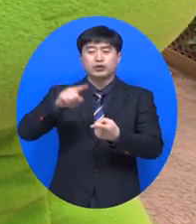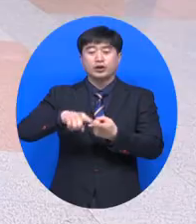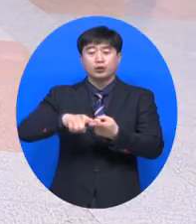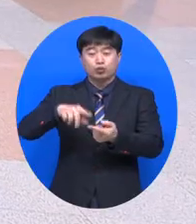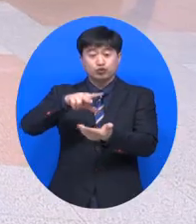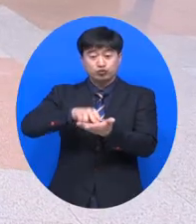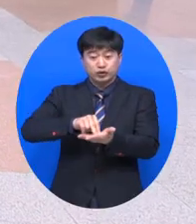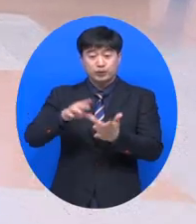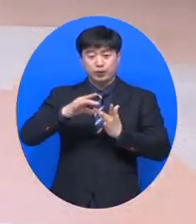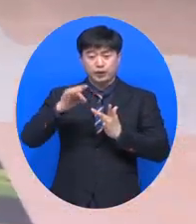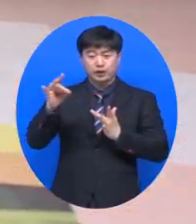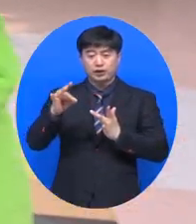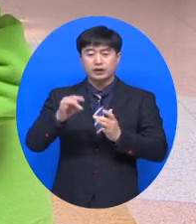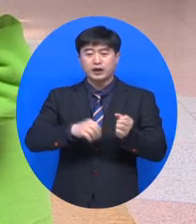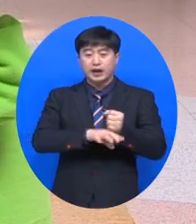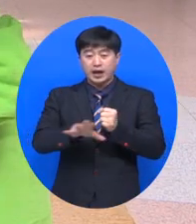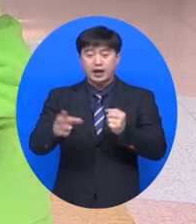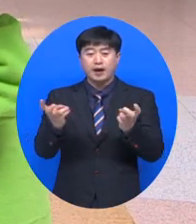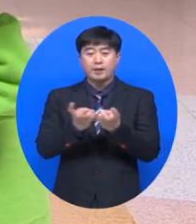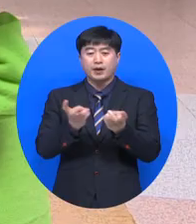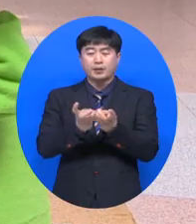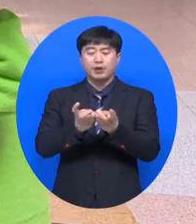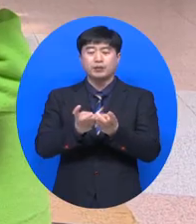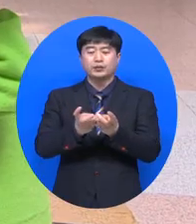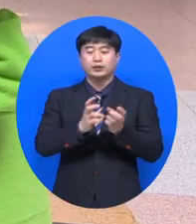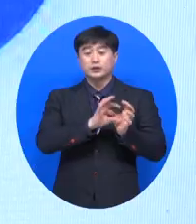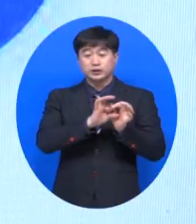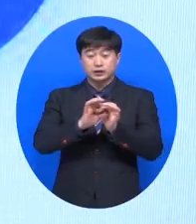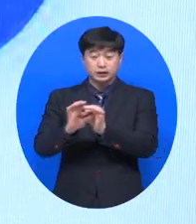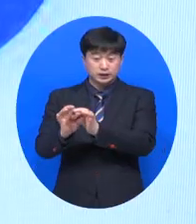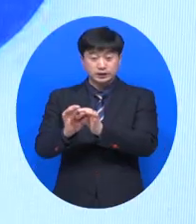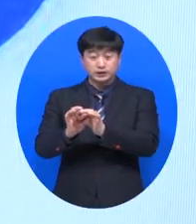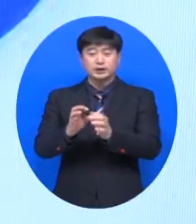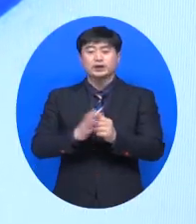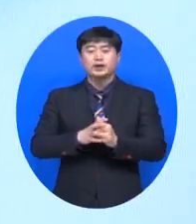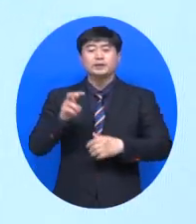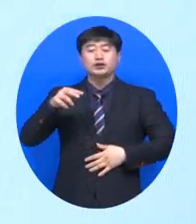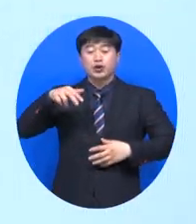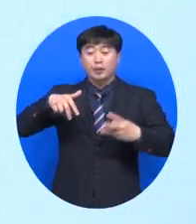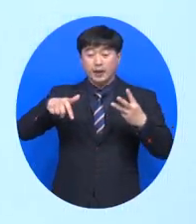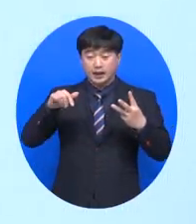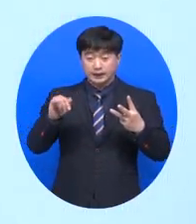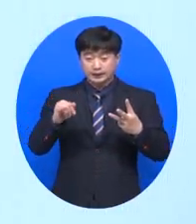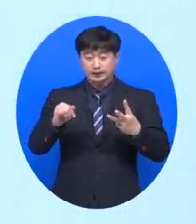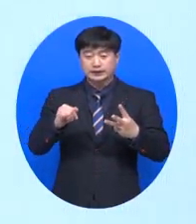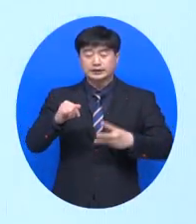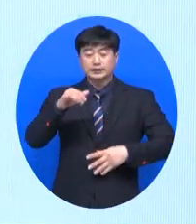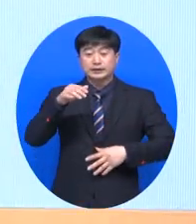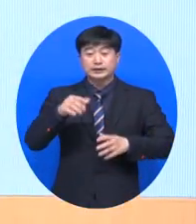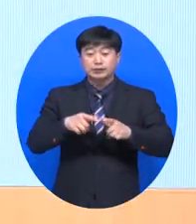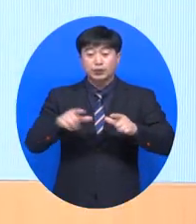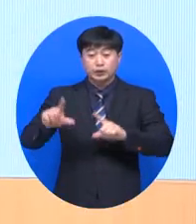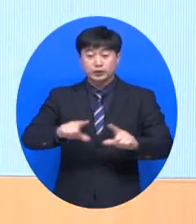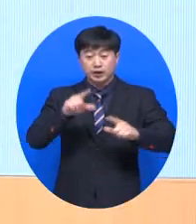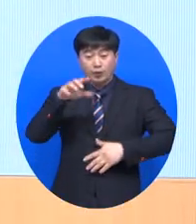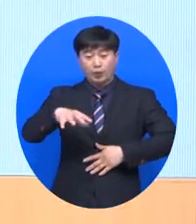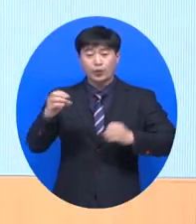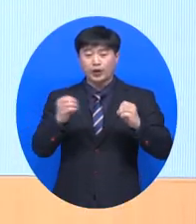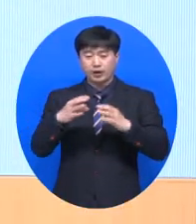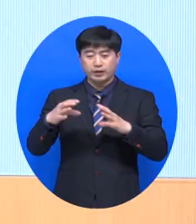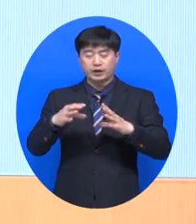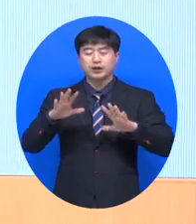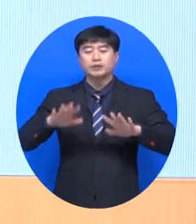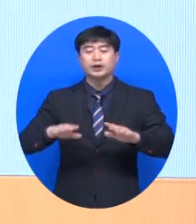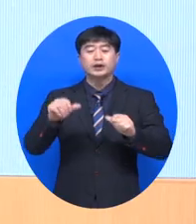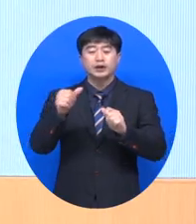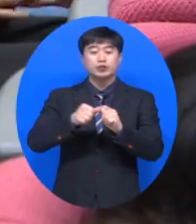주제와 대상을 선정해 다양한 방식으로 진행되는 민선 8기 민생 현장 맞선 토크. 이번